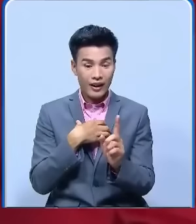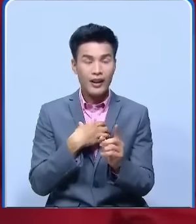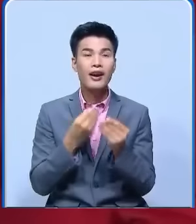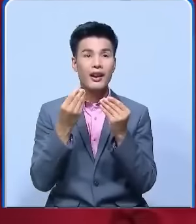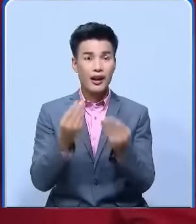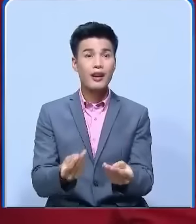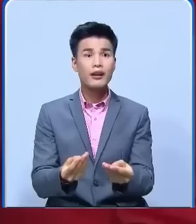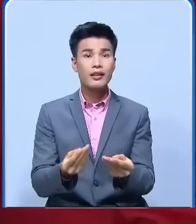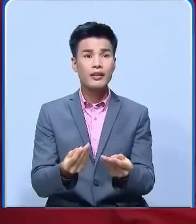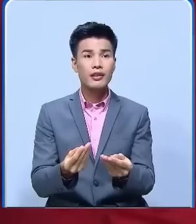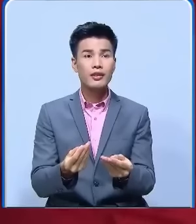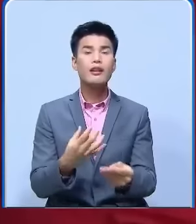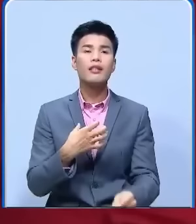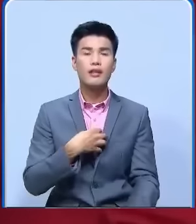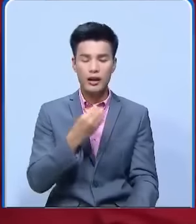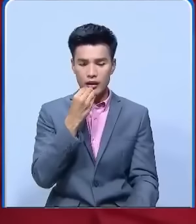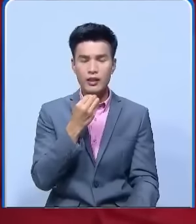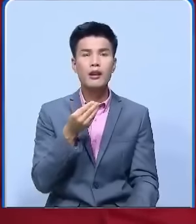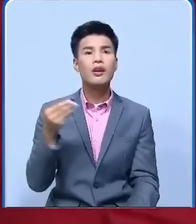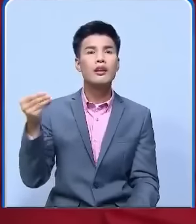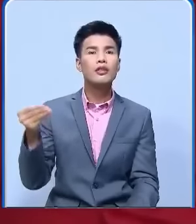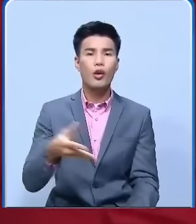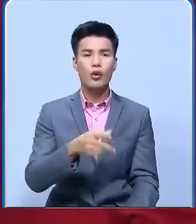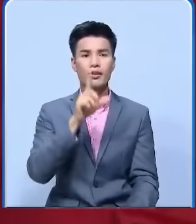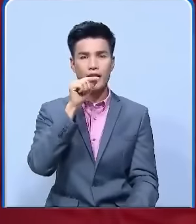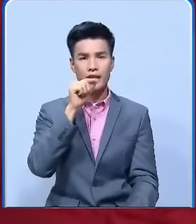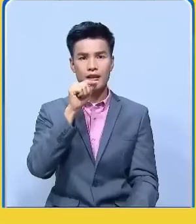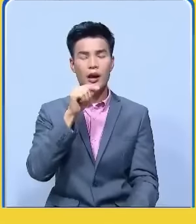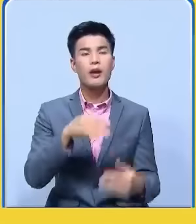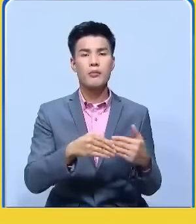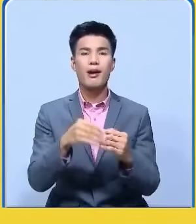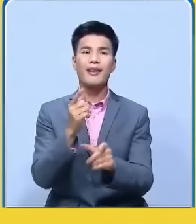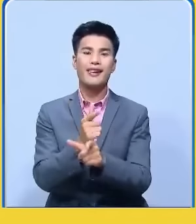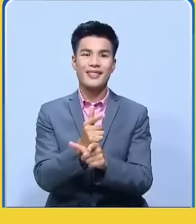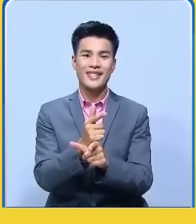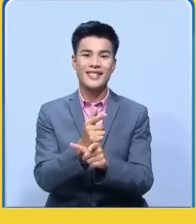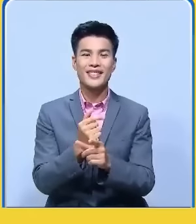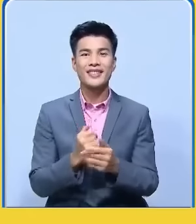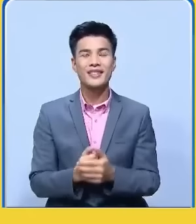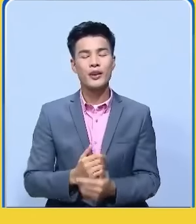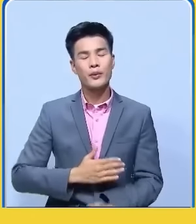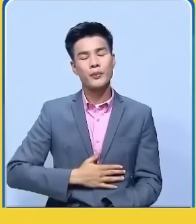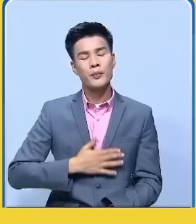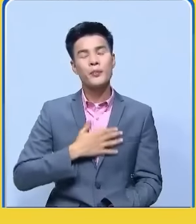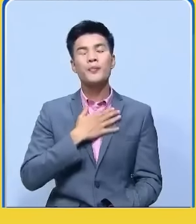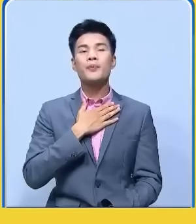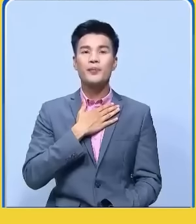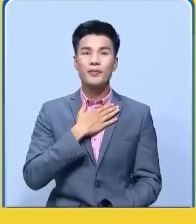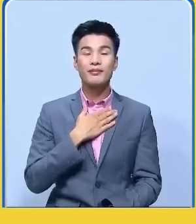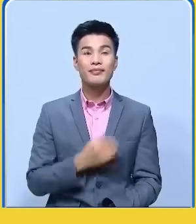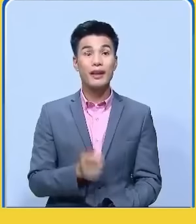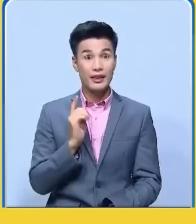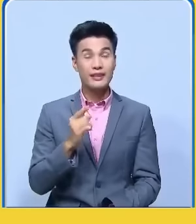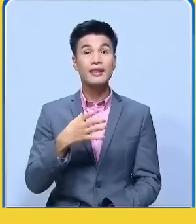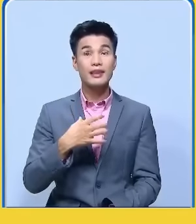ฝันให้น้องน้องบอกหนูอยากกินไก่ทอดครับพี่นุกก็เลยพาไปเลี้ยงไก่ทอดด้วยโประทับใจจริงๆเลยครับใช่แล้วจริงๆเนี่ยสิ่งที่